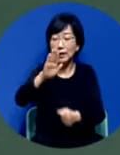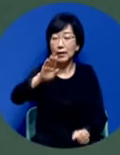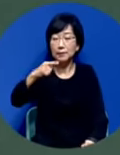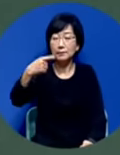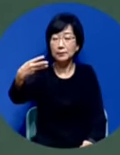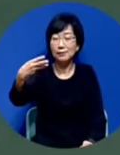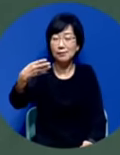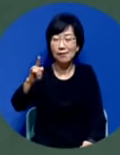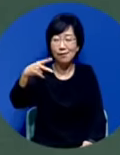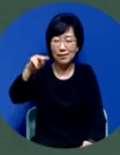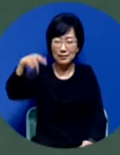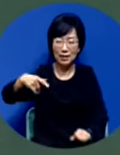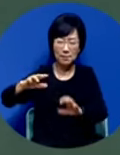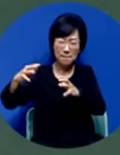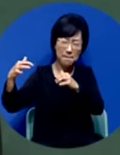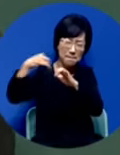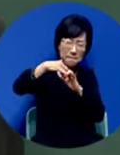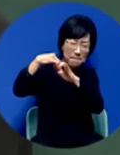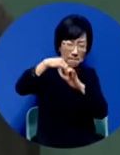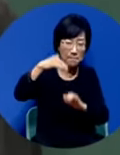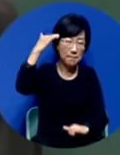당해.